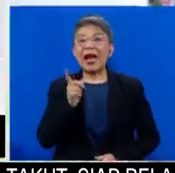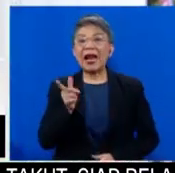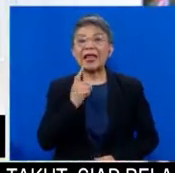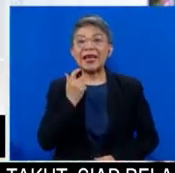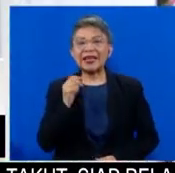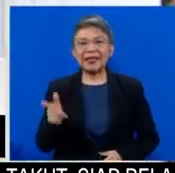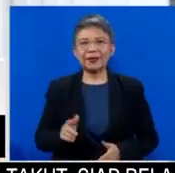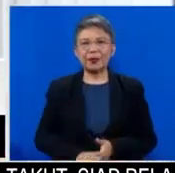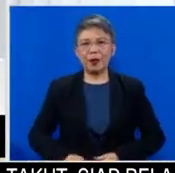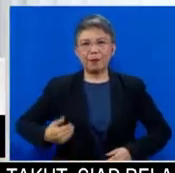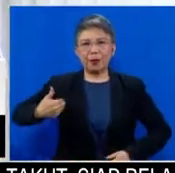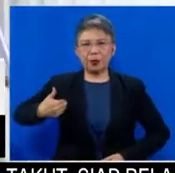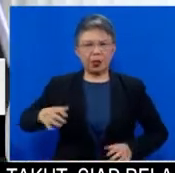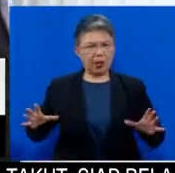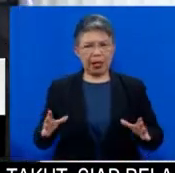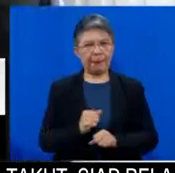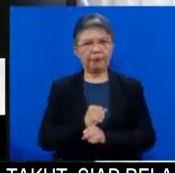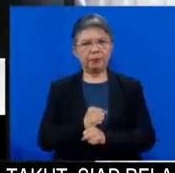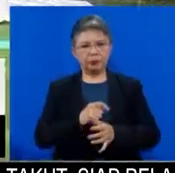dilakukan oleh pasukan lengkap.